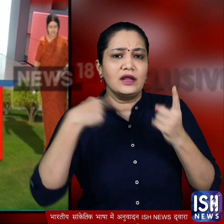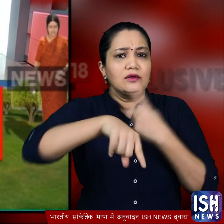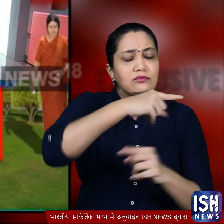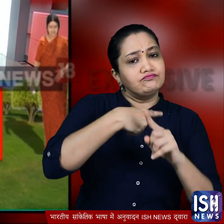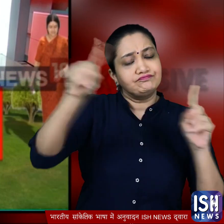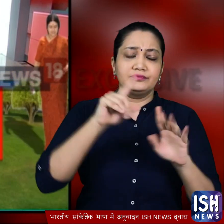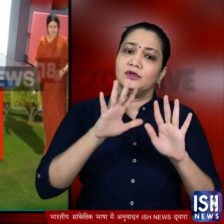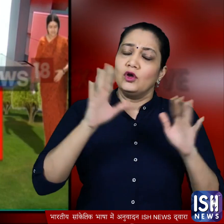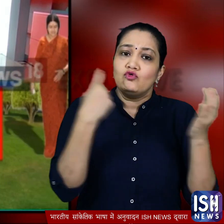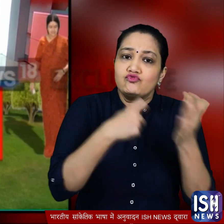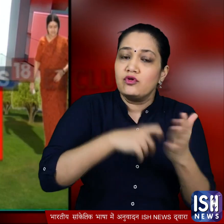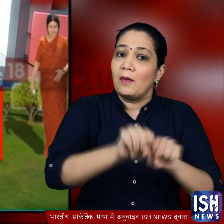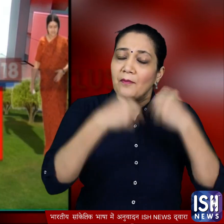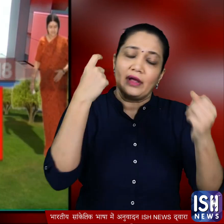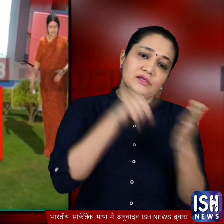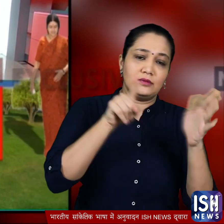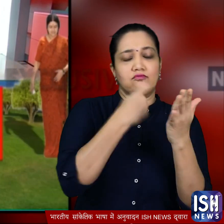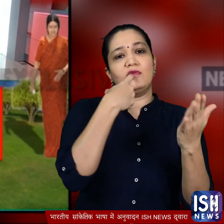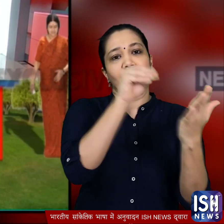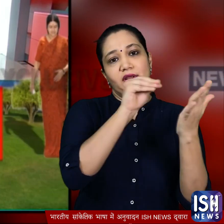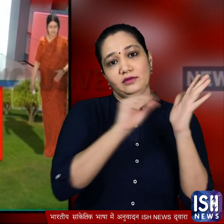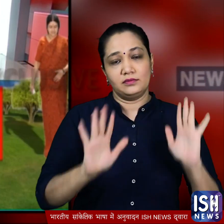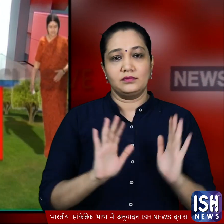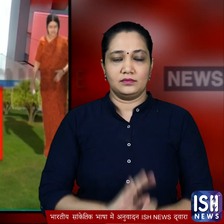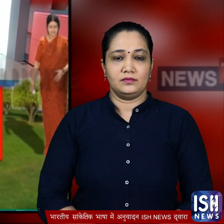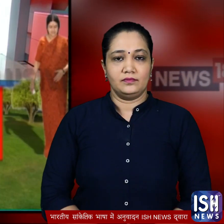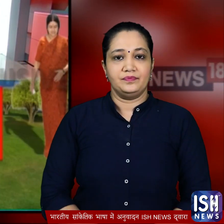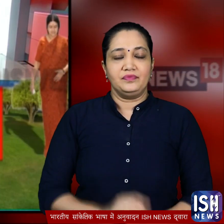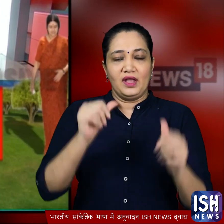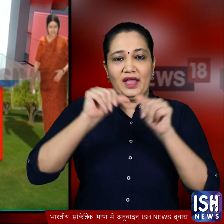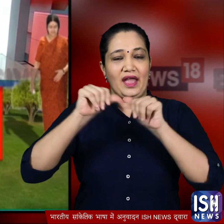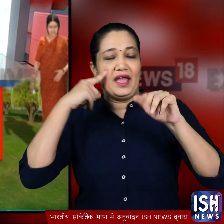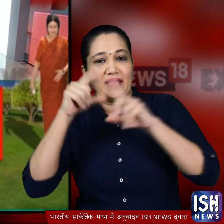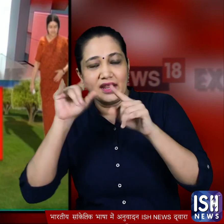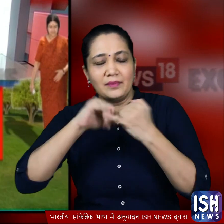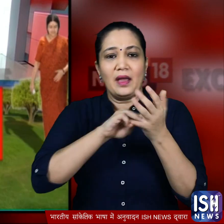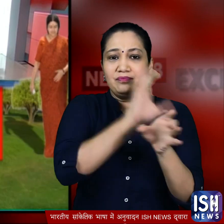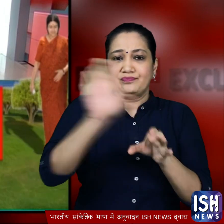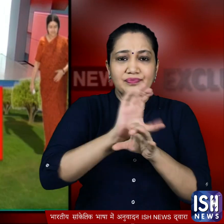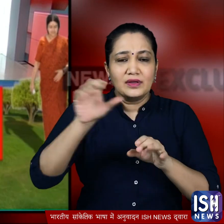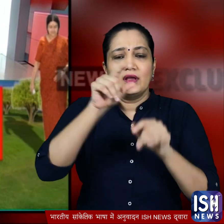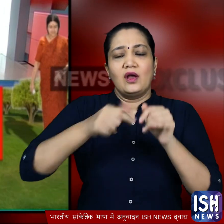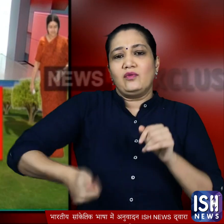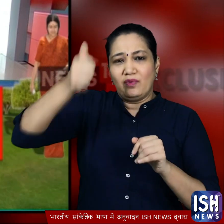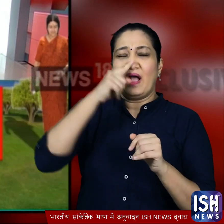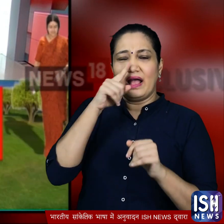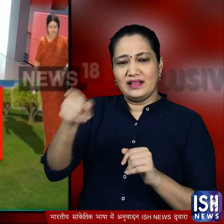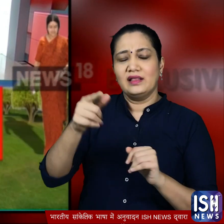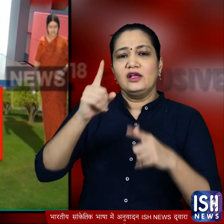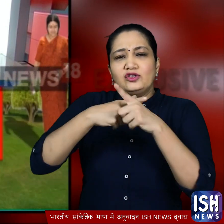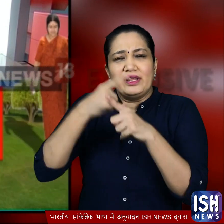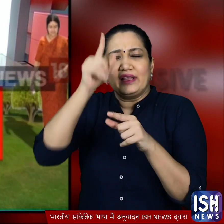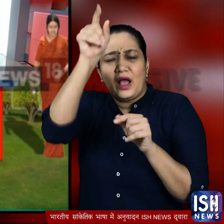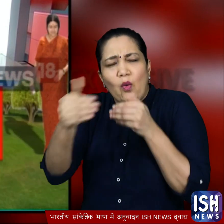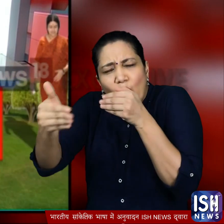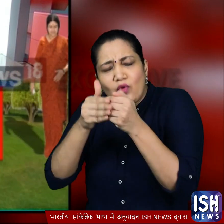नेता के खिलाफ अनुशासनात्मक कार्रवाई की जा सकती है। एआईएडीएमके से बाहर निकाली गई पार्टी महासचिव और जयललिता